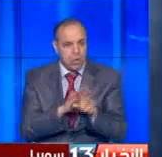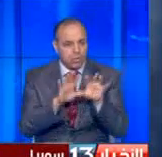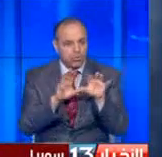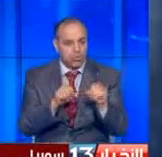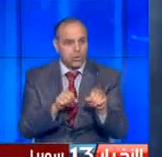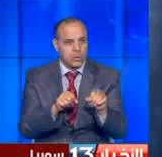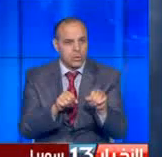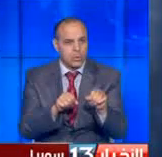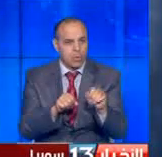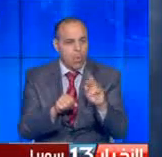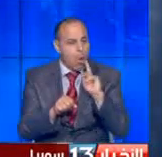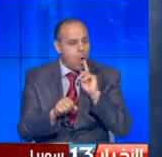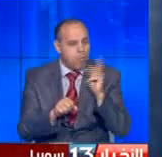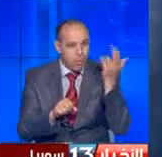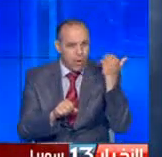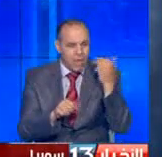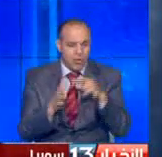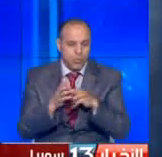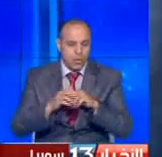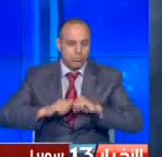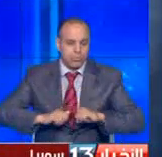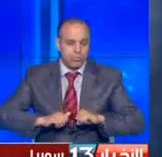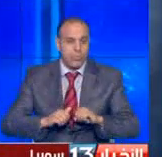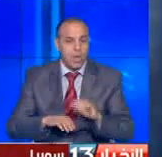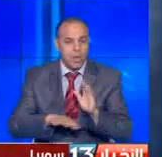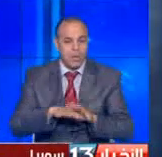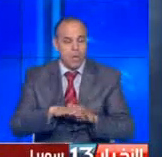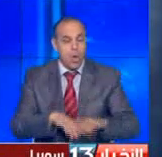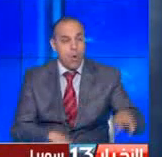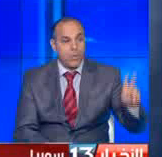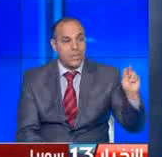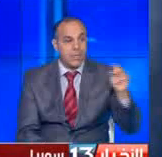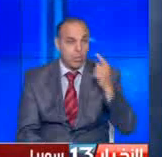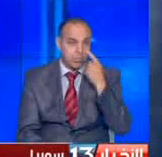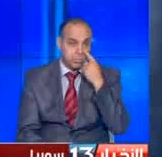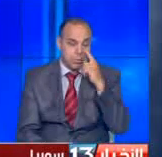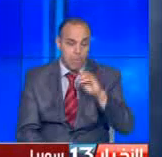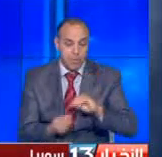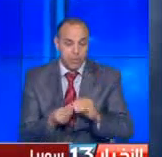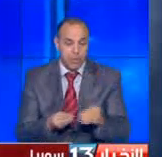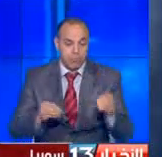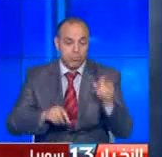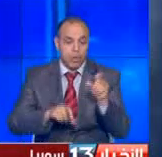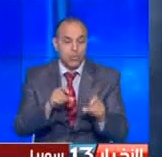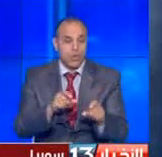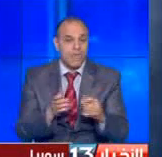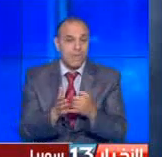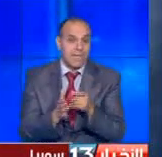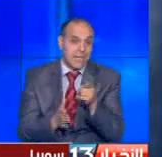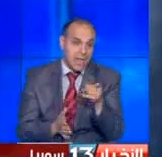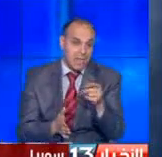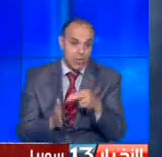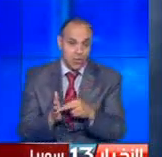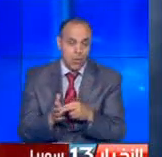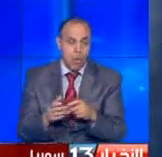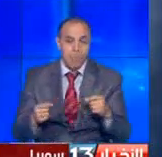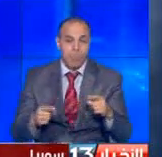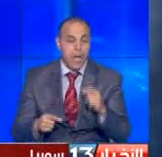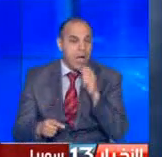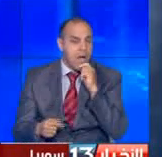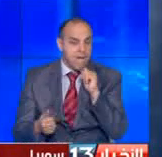الامن والحكم والاداره في الاثناء حذرت الامم المتحده من تفاقم الازمه الانسانيه في الرقي رغم انتهاء المعارك